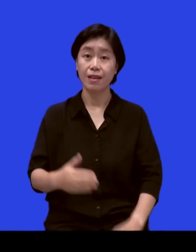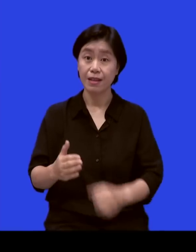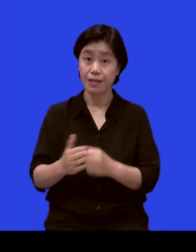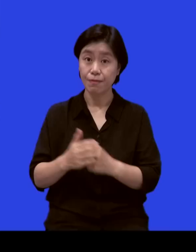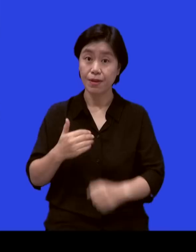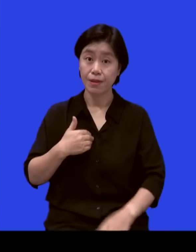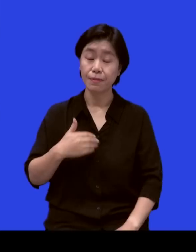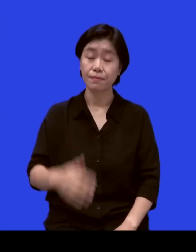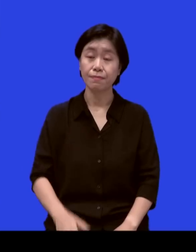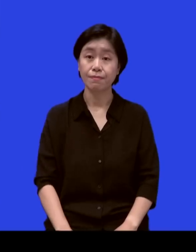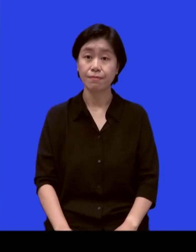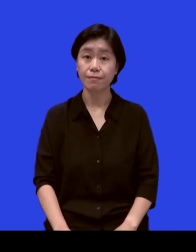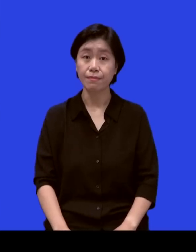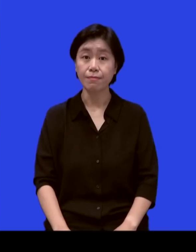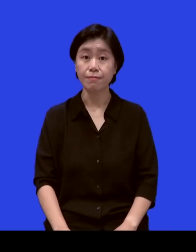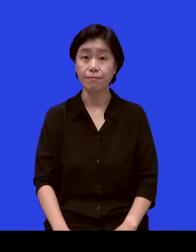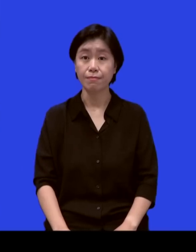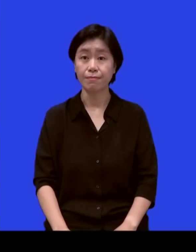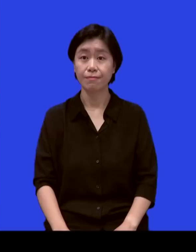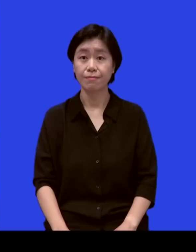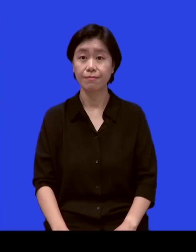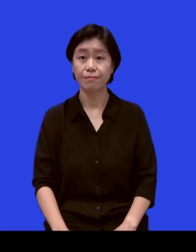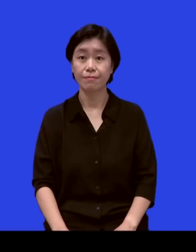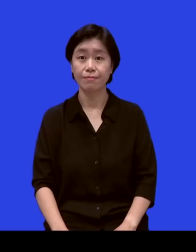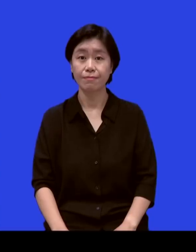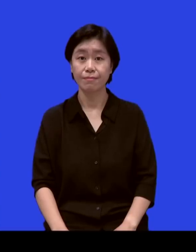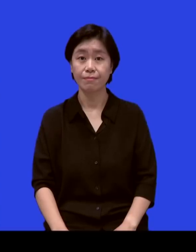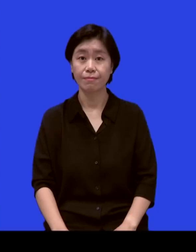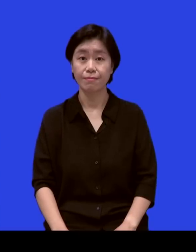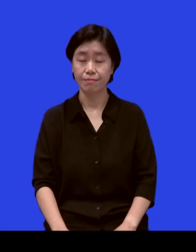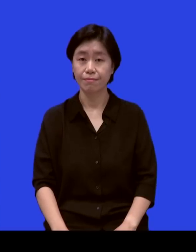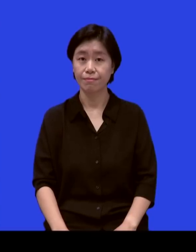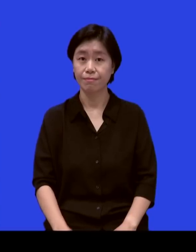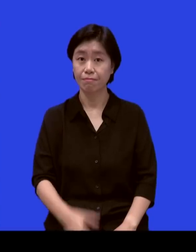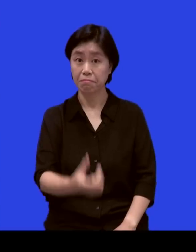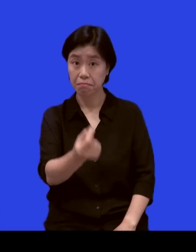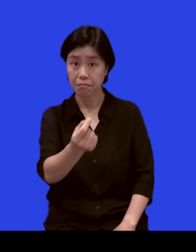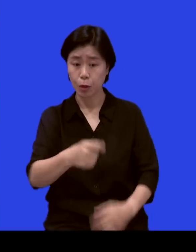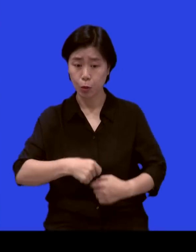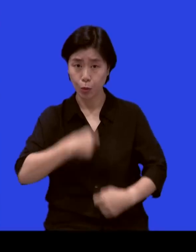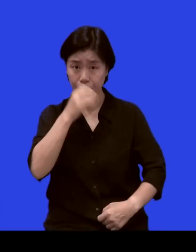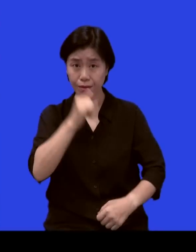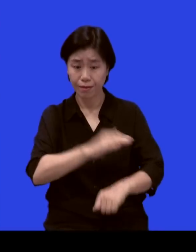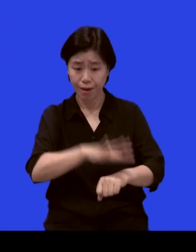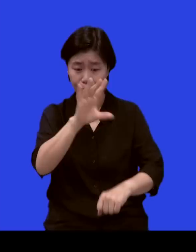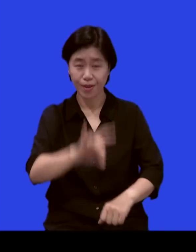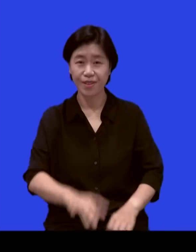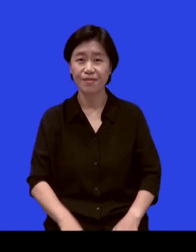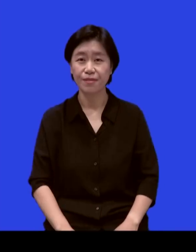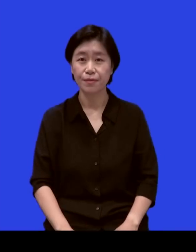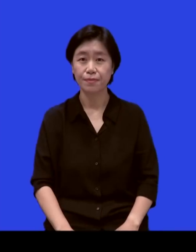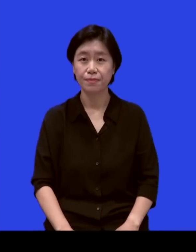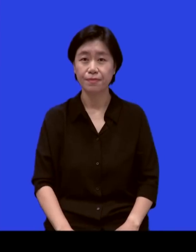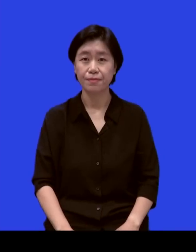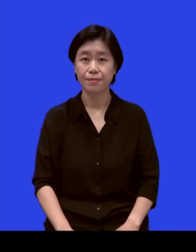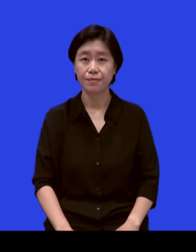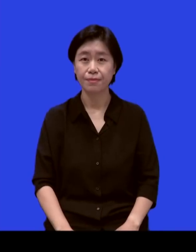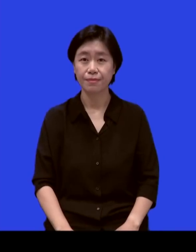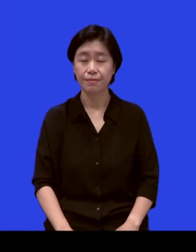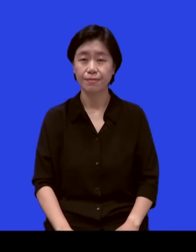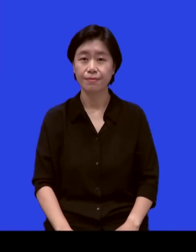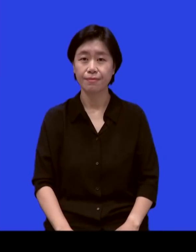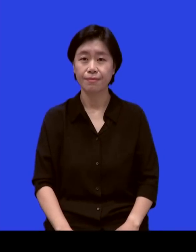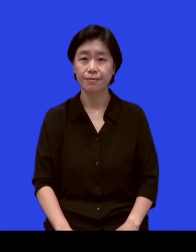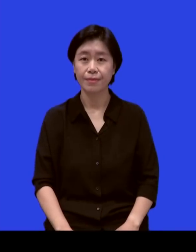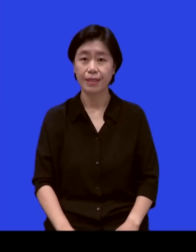그래 화날만 하지. 민서 씨가 네, 굉장히 아, 지금 굉장히 잘 어울리시는데. 제가 지금 잠깐 이거 했는데 이게 굉장히 잘 어울리세요, 그게. 이거는 이제 하나님에